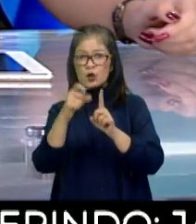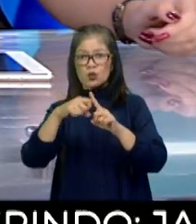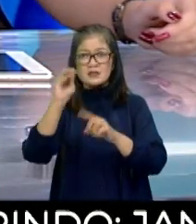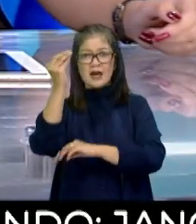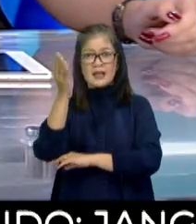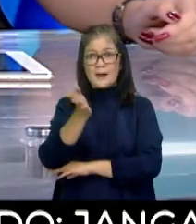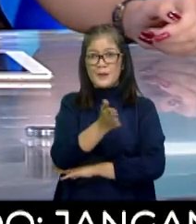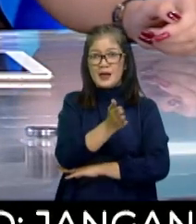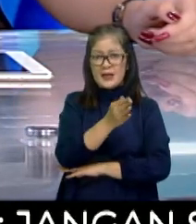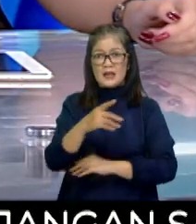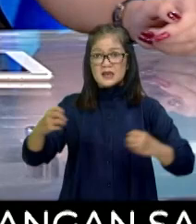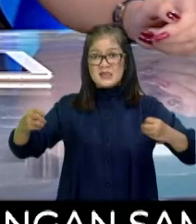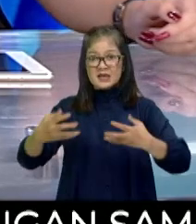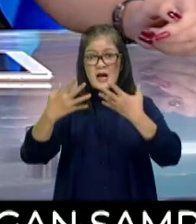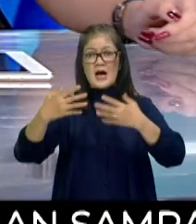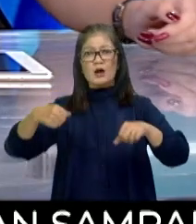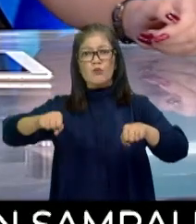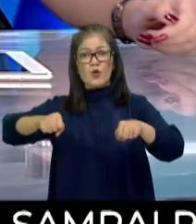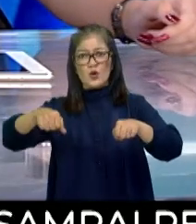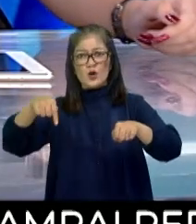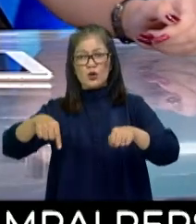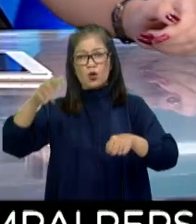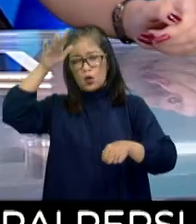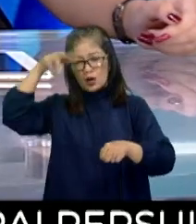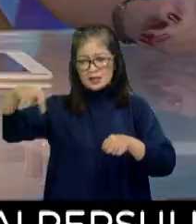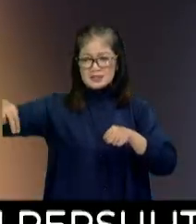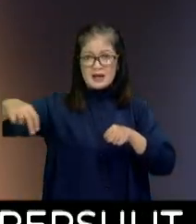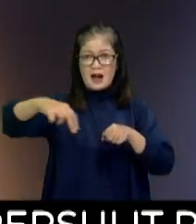pengendara motor dan pejalan kaki tewas.